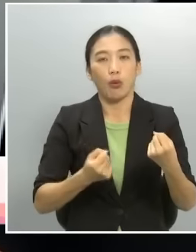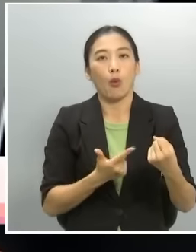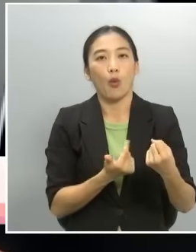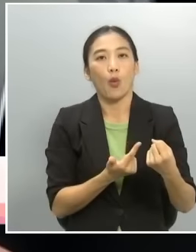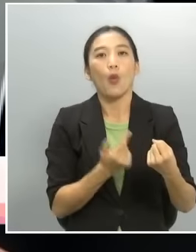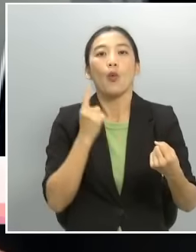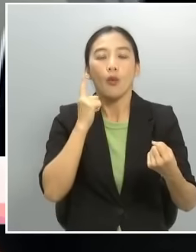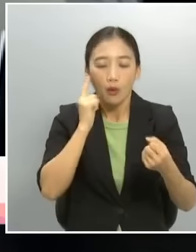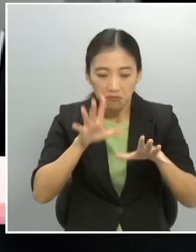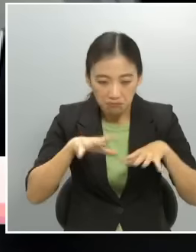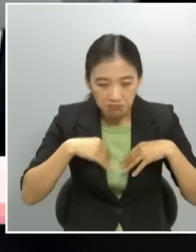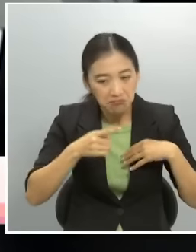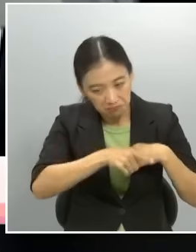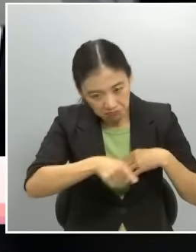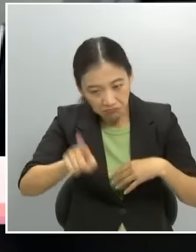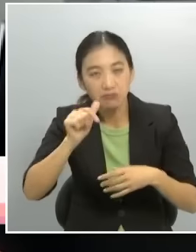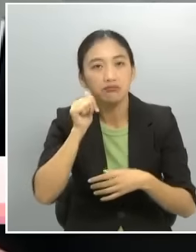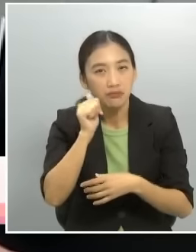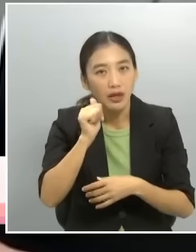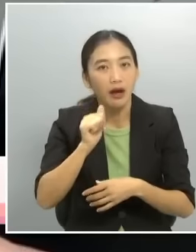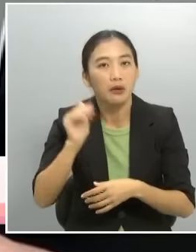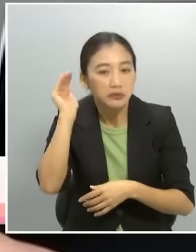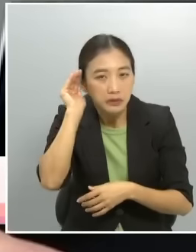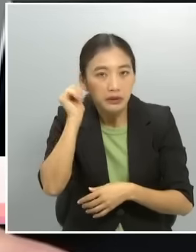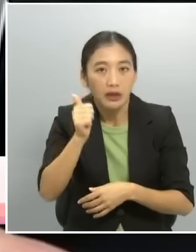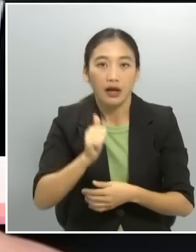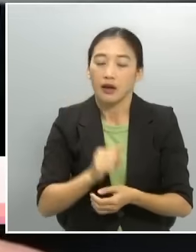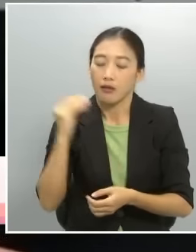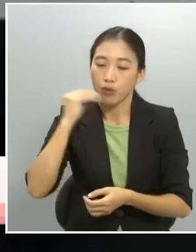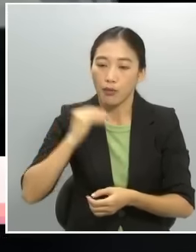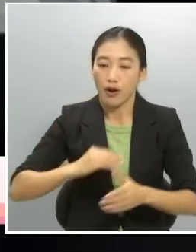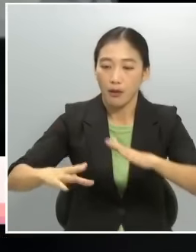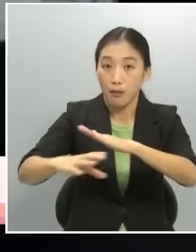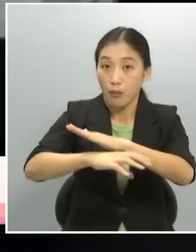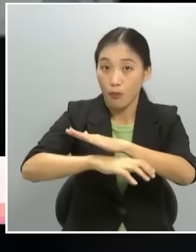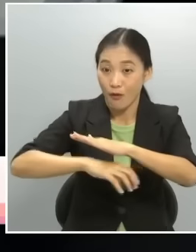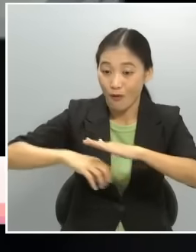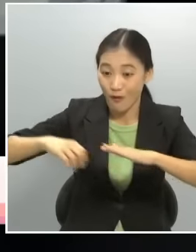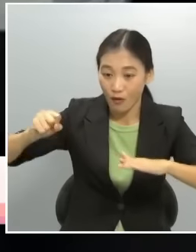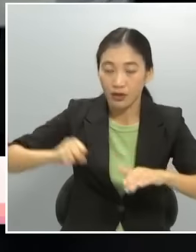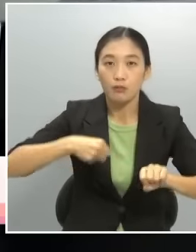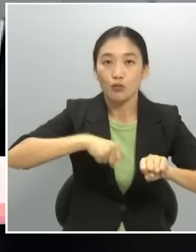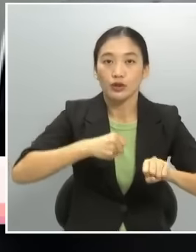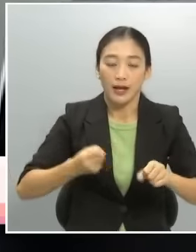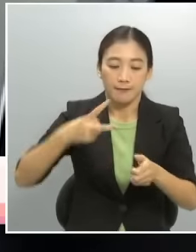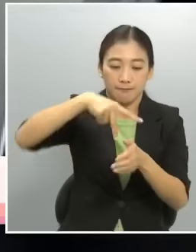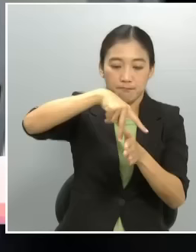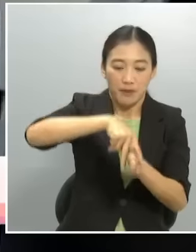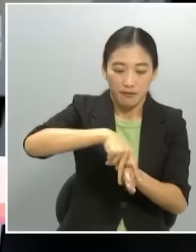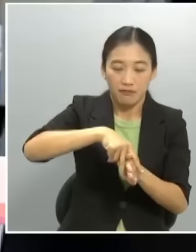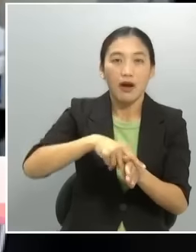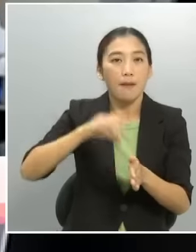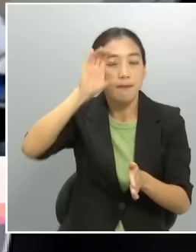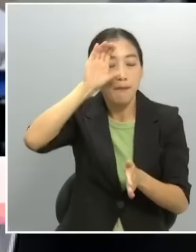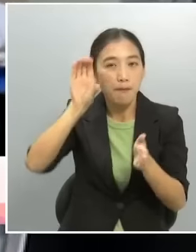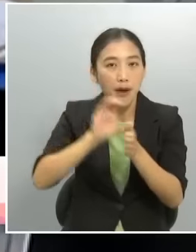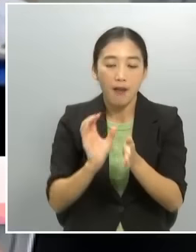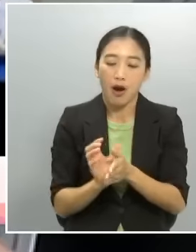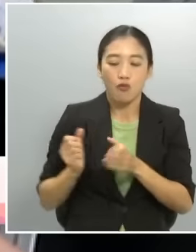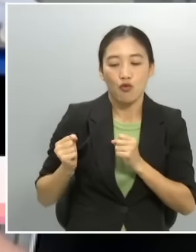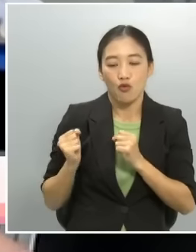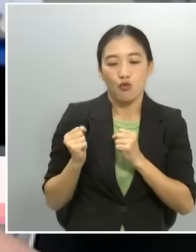านแล้วก็จะมาเรียกรถสาธารณะนะครับเพื่อไปส่งที่ร้านรับซื้อของเก่าที่ชลบุรีหากดูจากไทม์ไลน์ครับที่นำภาพทั้ง4ภาพไปข